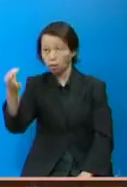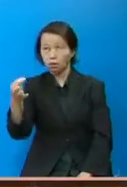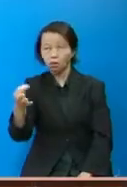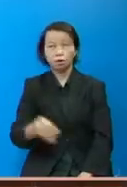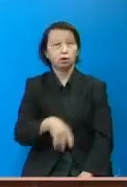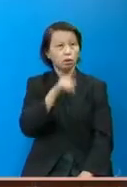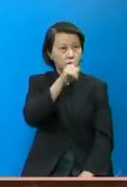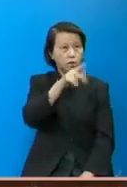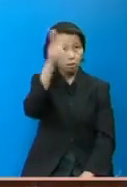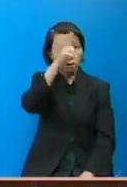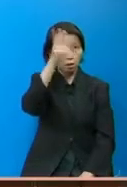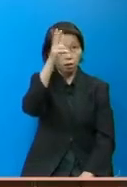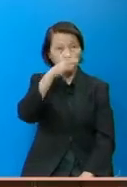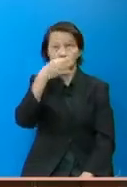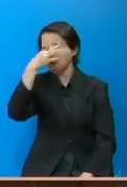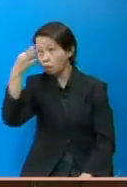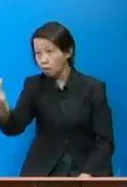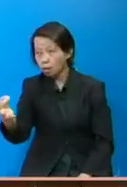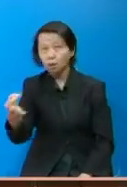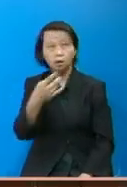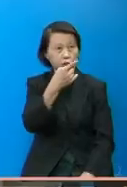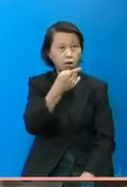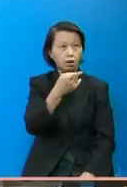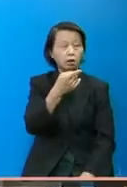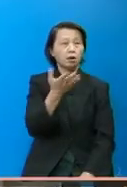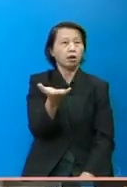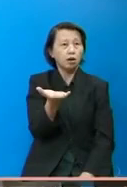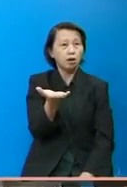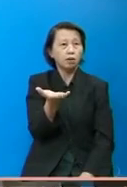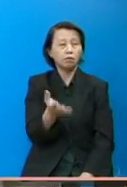Are you a government lapdog?